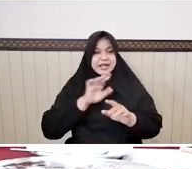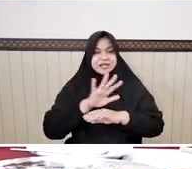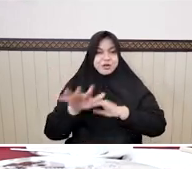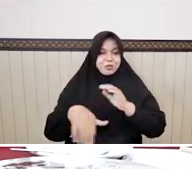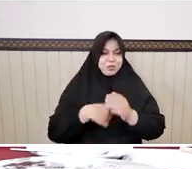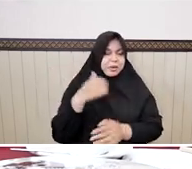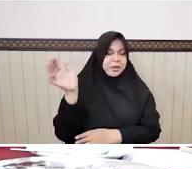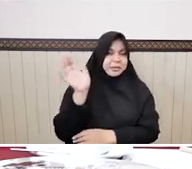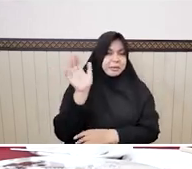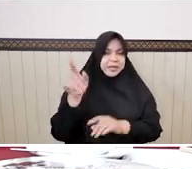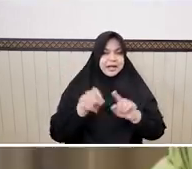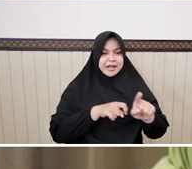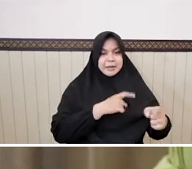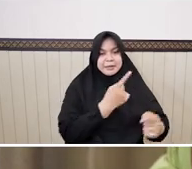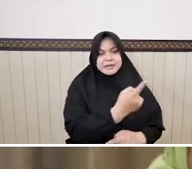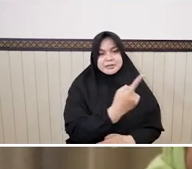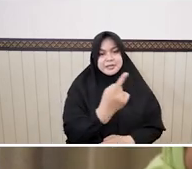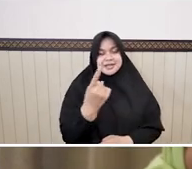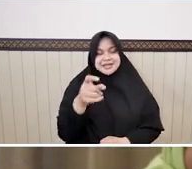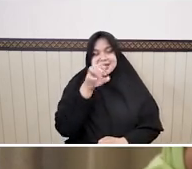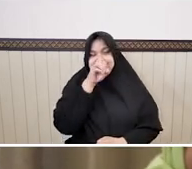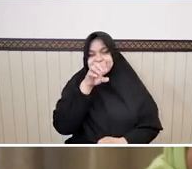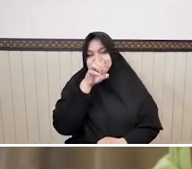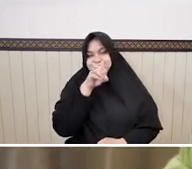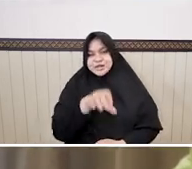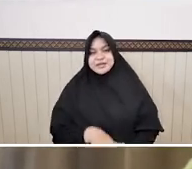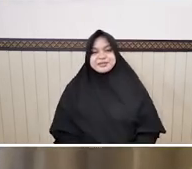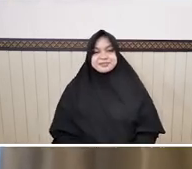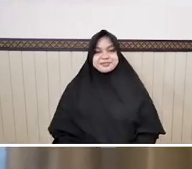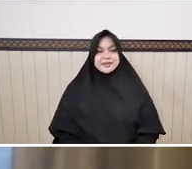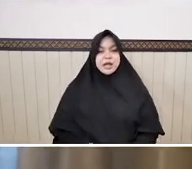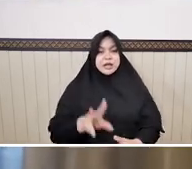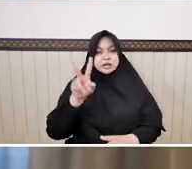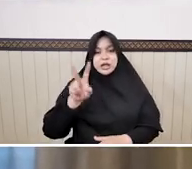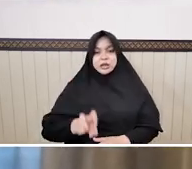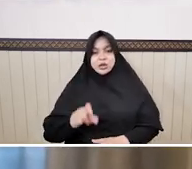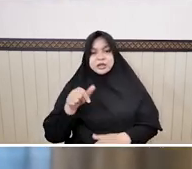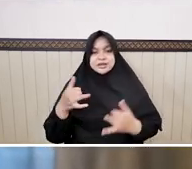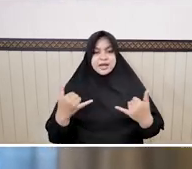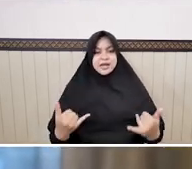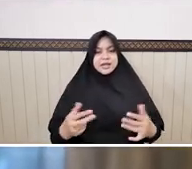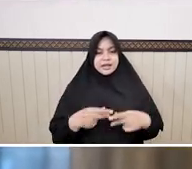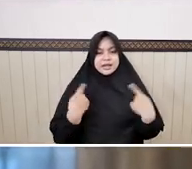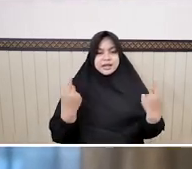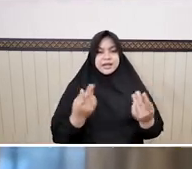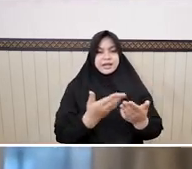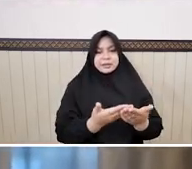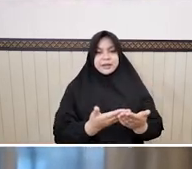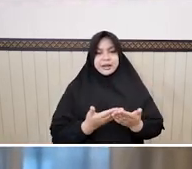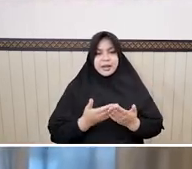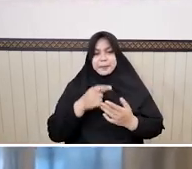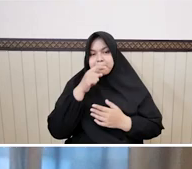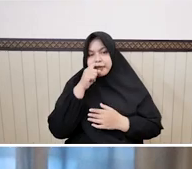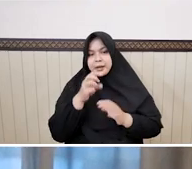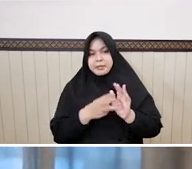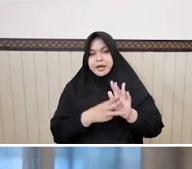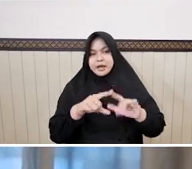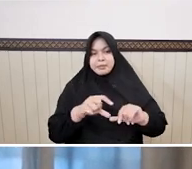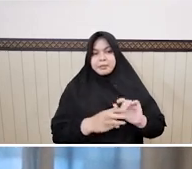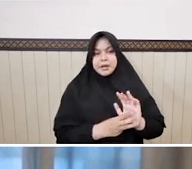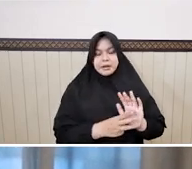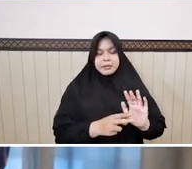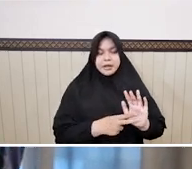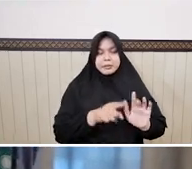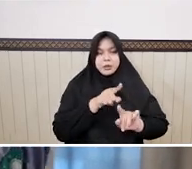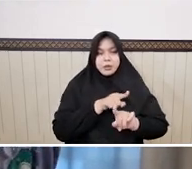paparan dari masing-masing narasumber Hai seharusnya saat ini kita akan minta Pak Maman siapa